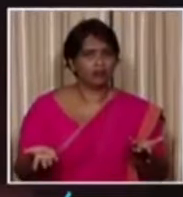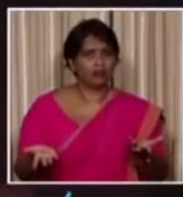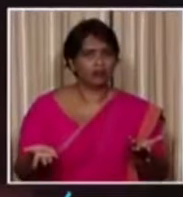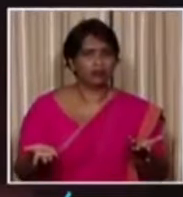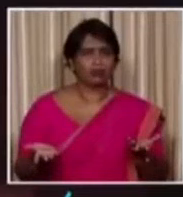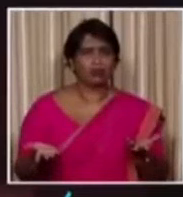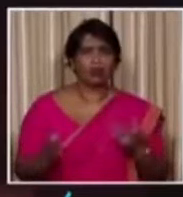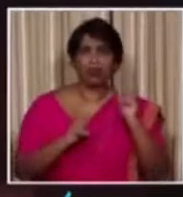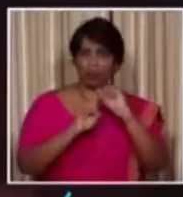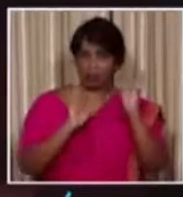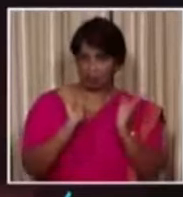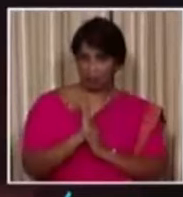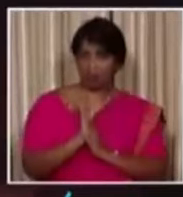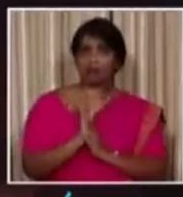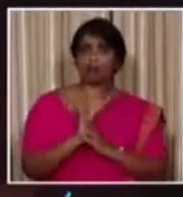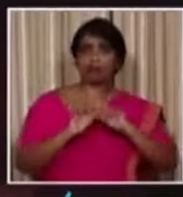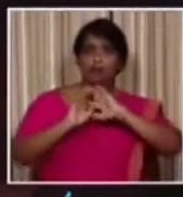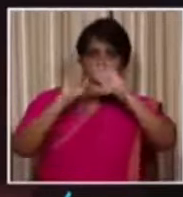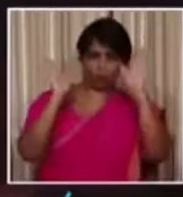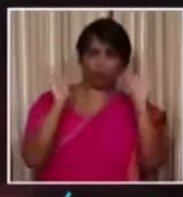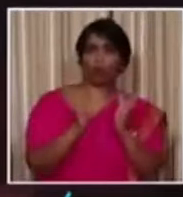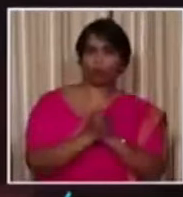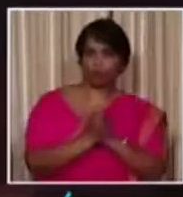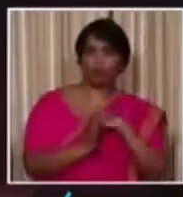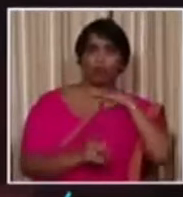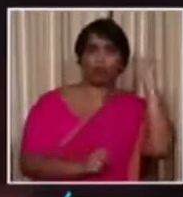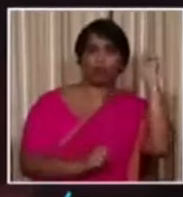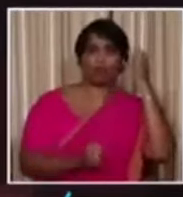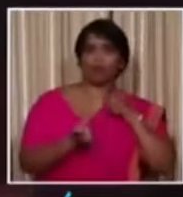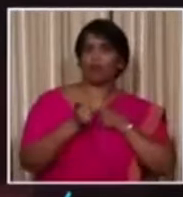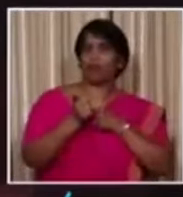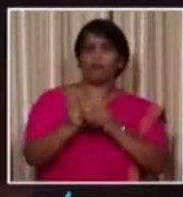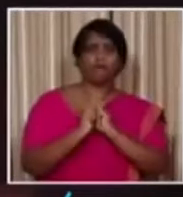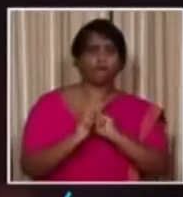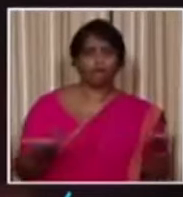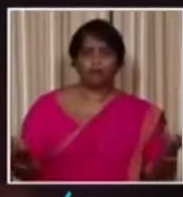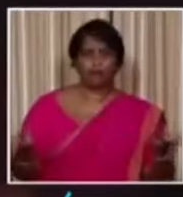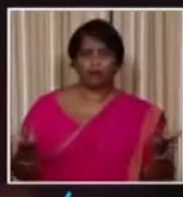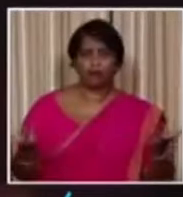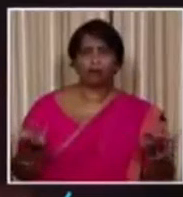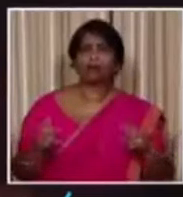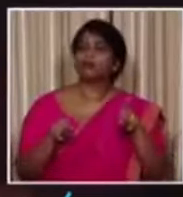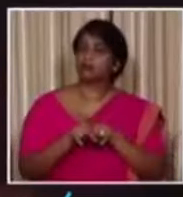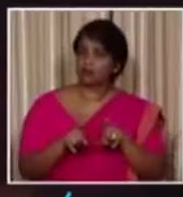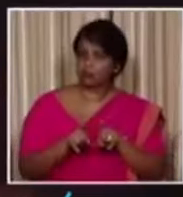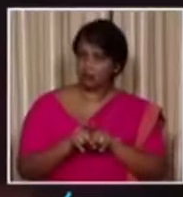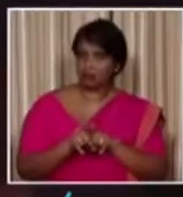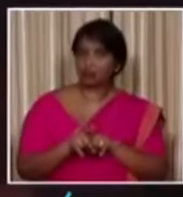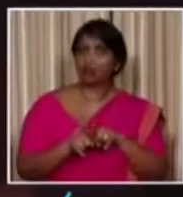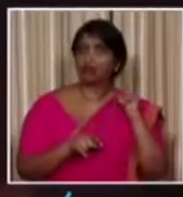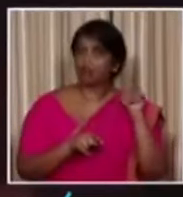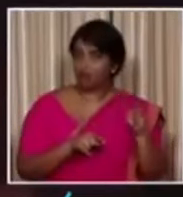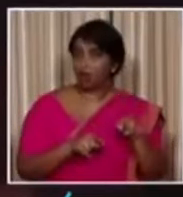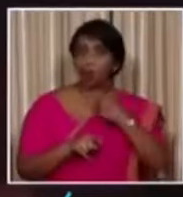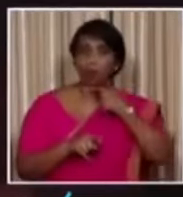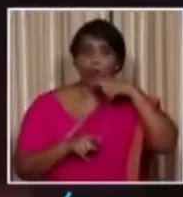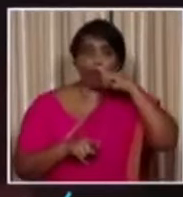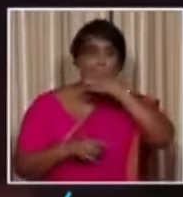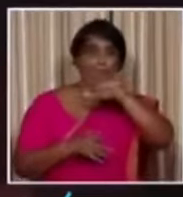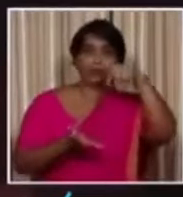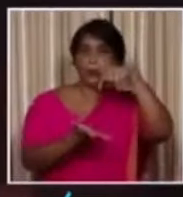මේ අගමැතිවරයා ඇතුළු අනිත් කණ්ඩායම් පස්සේ ඇම්බියුලන්ස් යන්න අවශ්‍ය නැහැ. අනිත් එක මේ මූද මැද